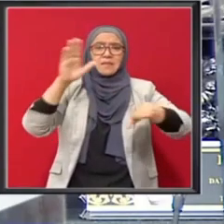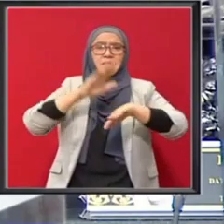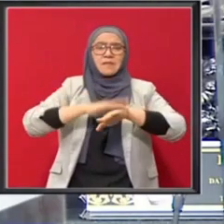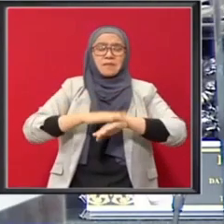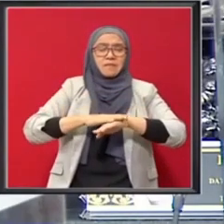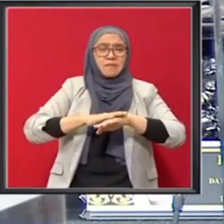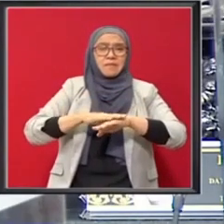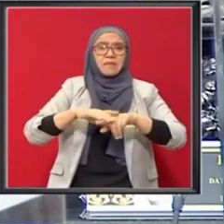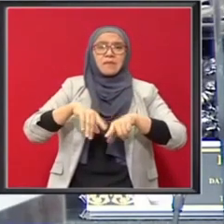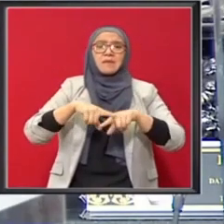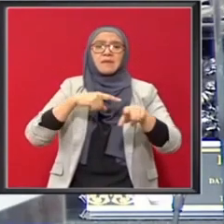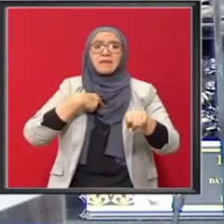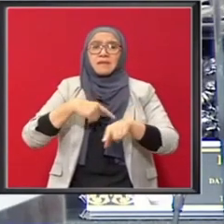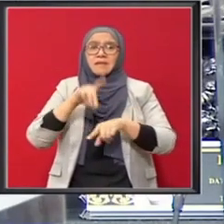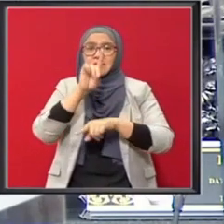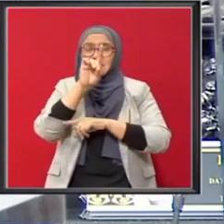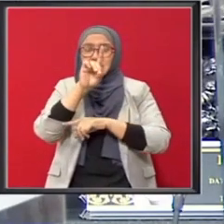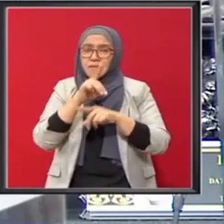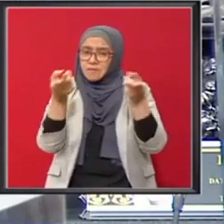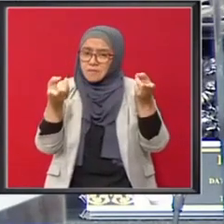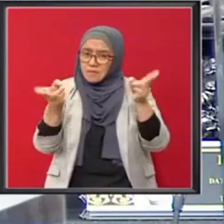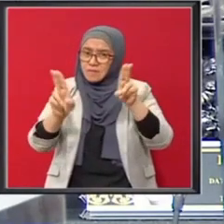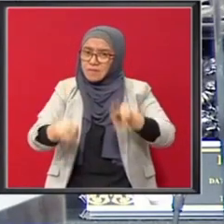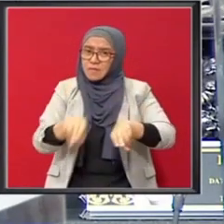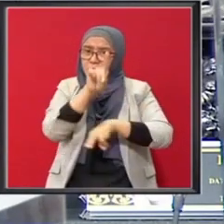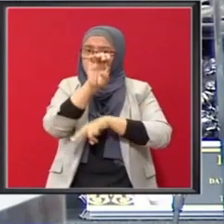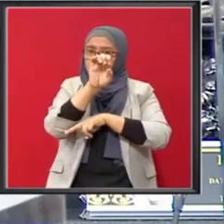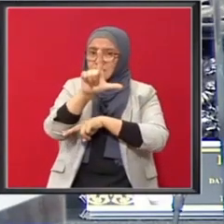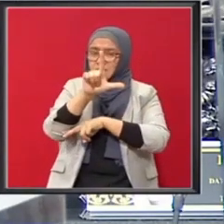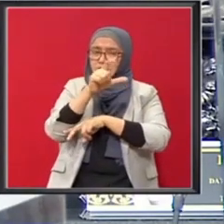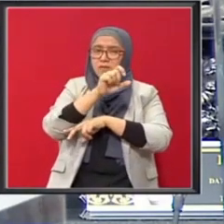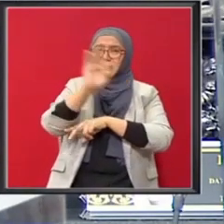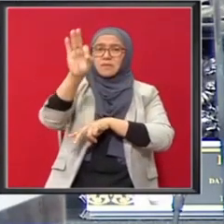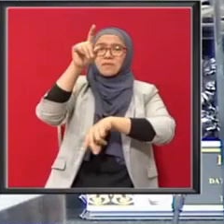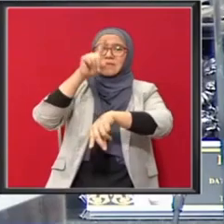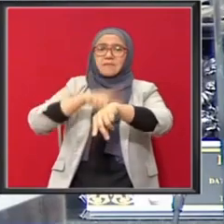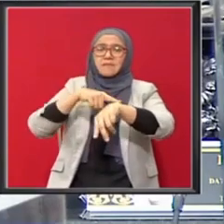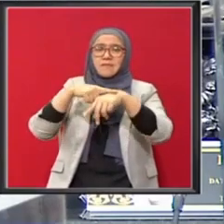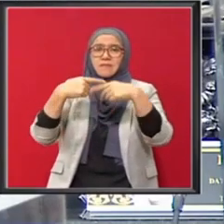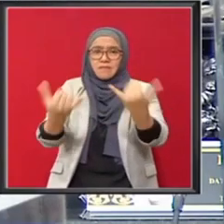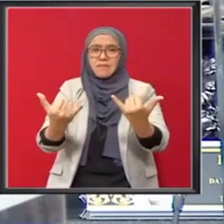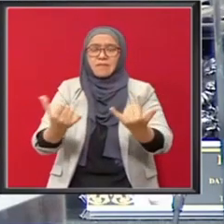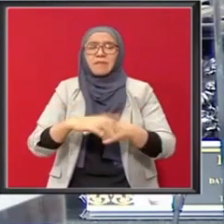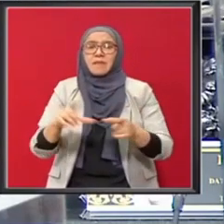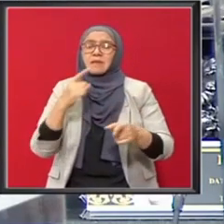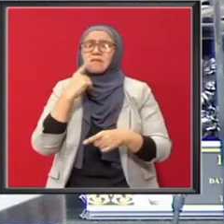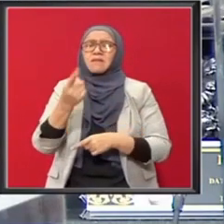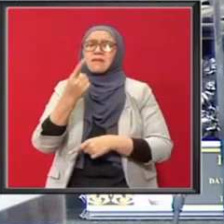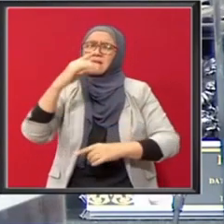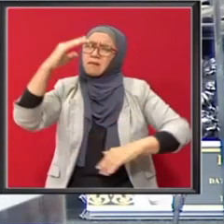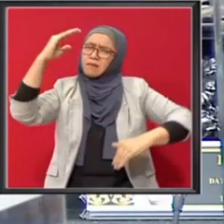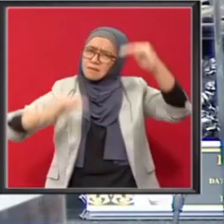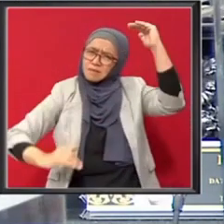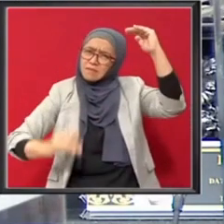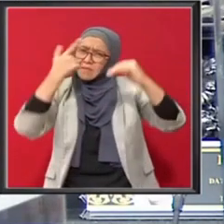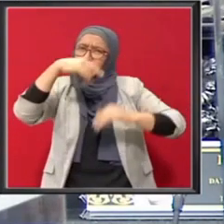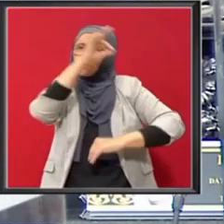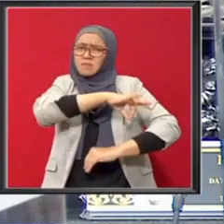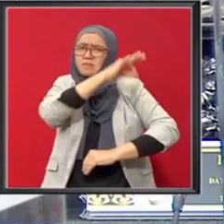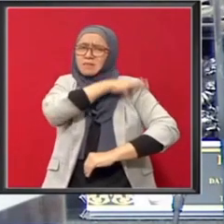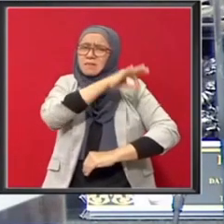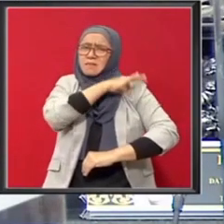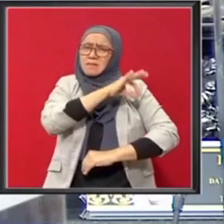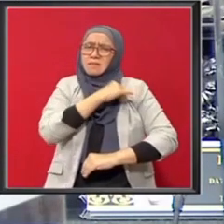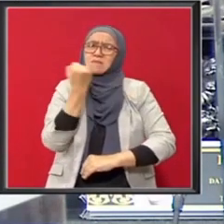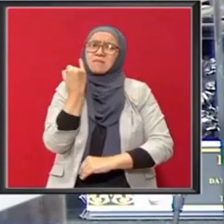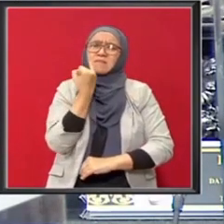diketahui umum Pak pelan tersebut sangat berat sebelah dan hanya menguntungkan pihak Israel user Amerika Serikat ini tidak